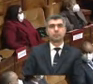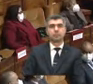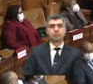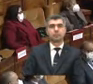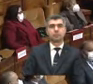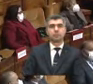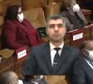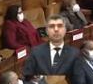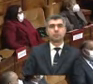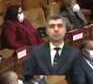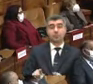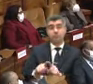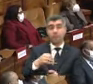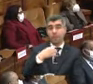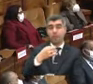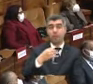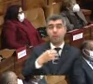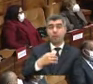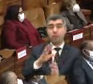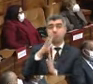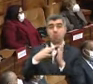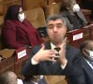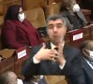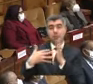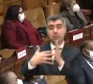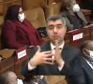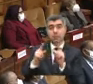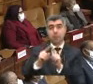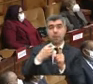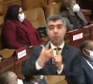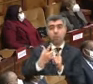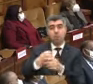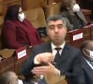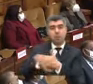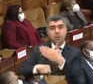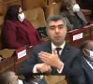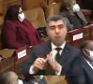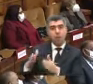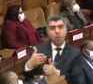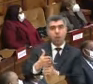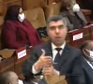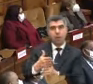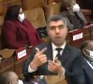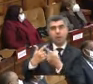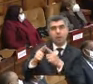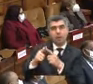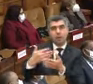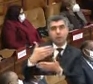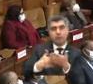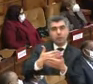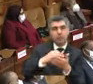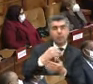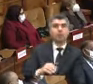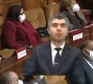عامل الايجابيات سيد الوزير لهذا البرنامج ديال اليوتيس، ولكن في نفس السياق نكمل لك مجموعه من الملاحظات اللي عندنا بغيناكم تاخذوها بعين